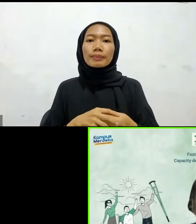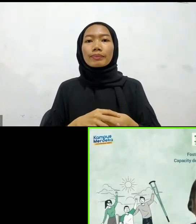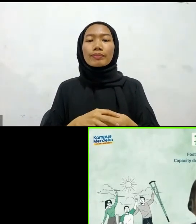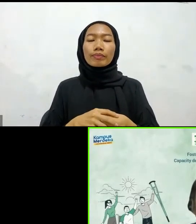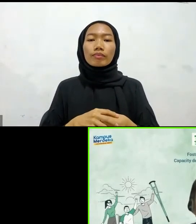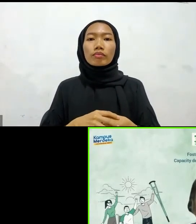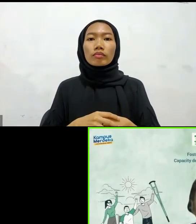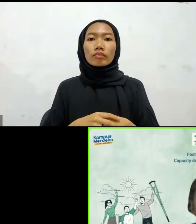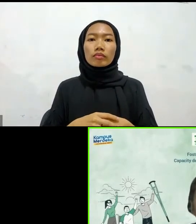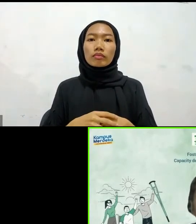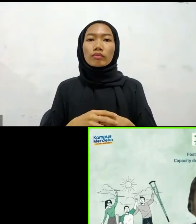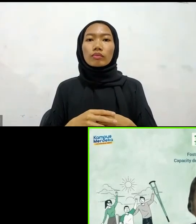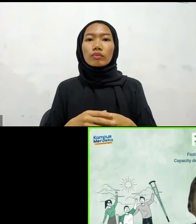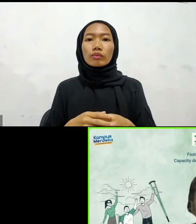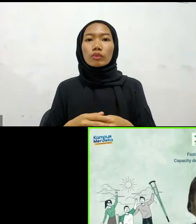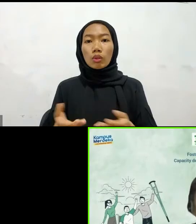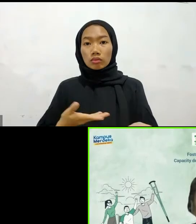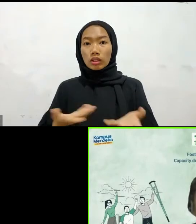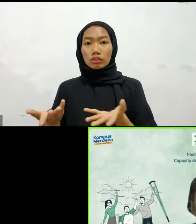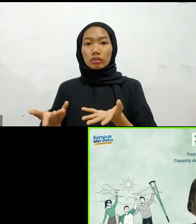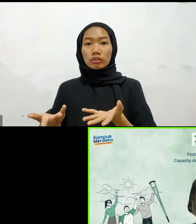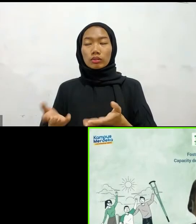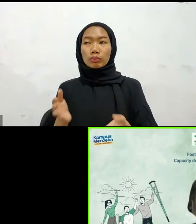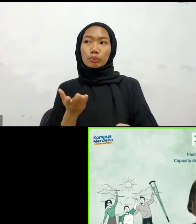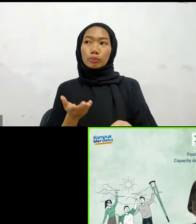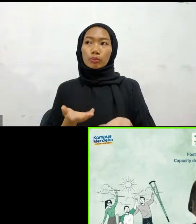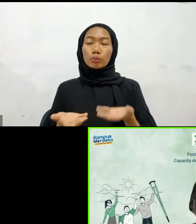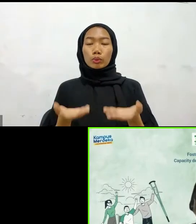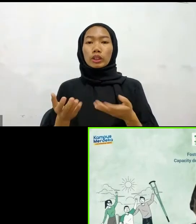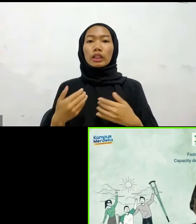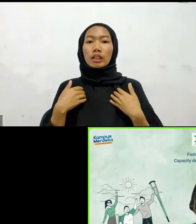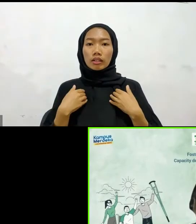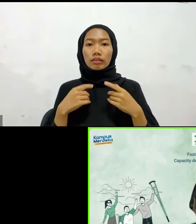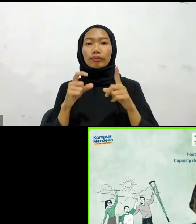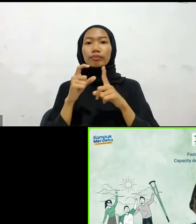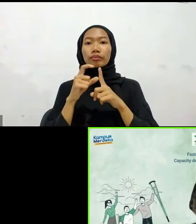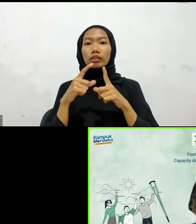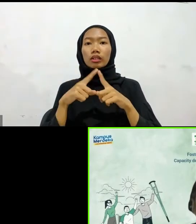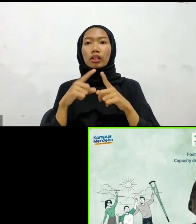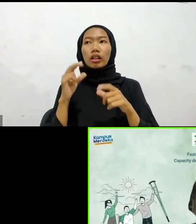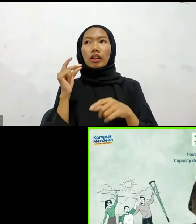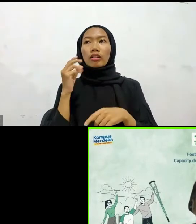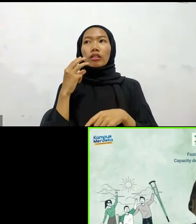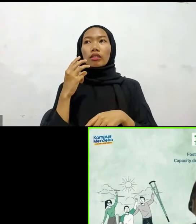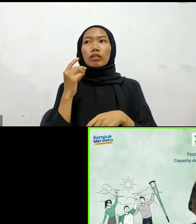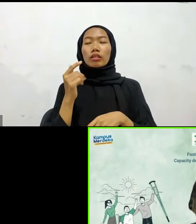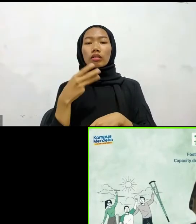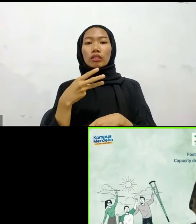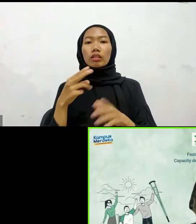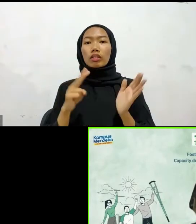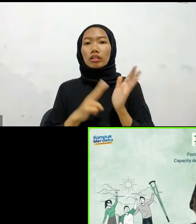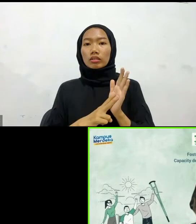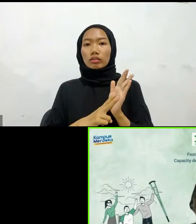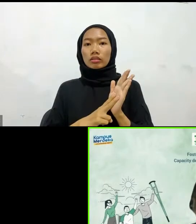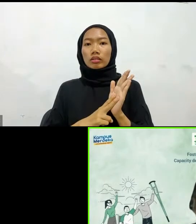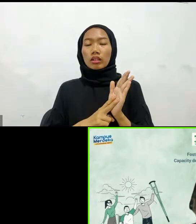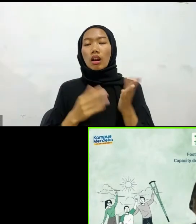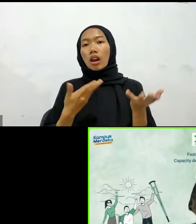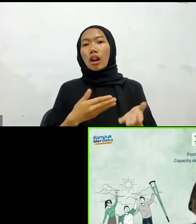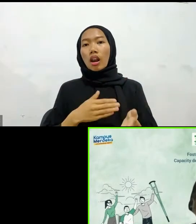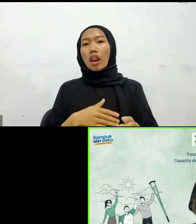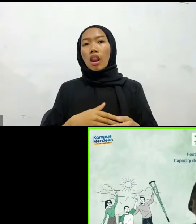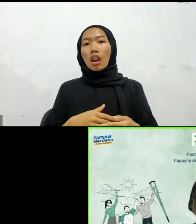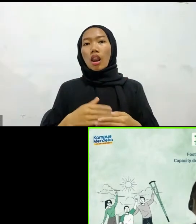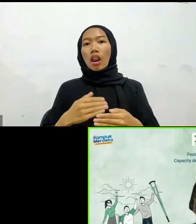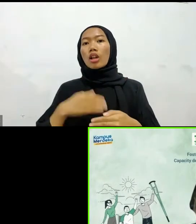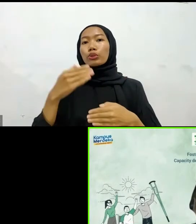want the audience to pop in some questions or give you some questions now, or maybe you can wait until the Indonesian